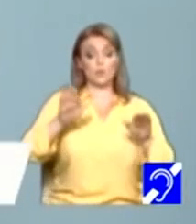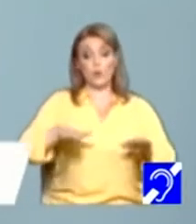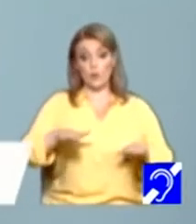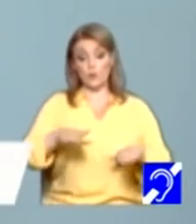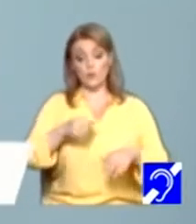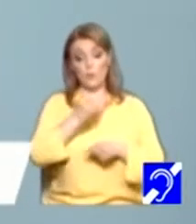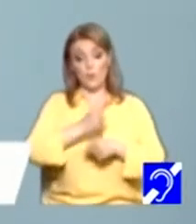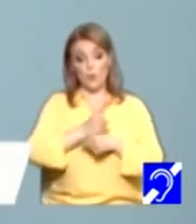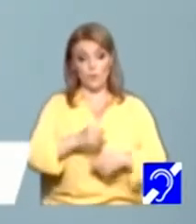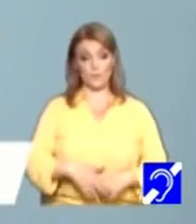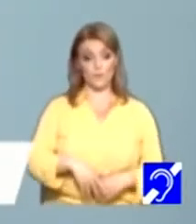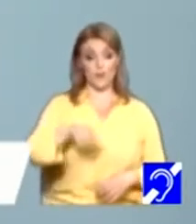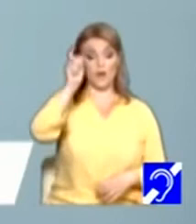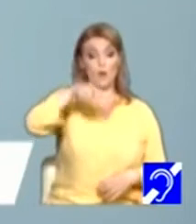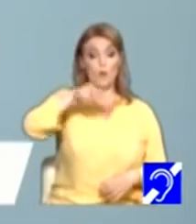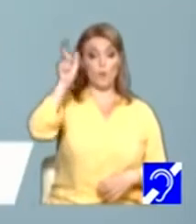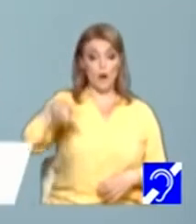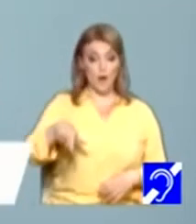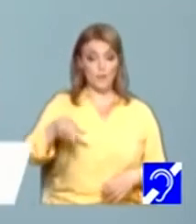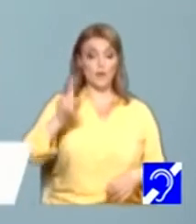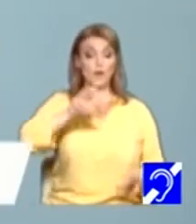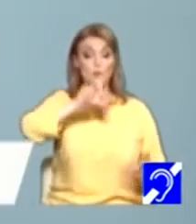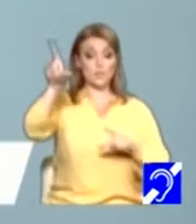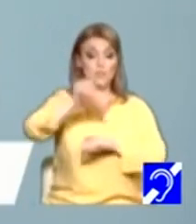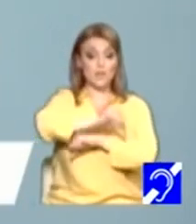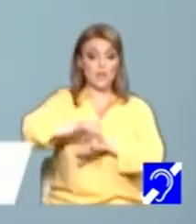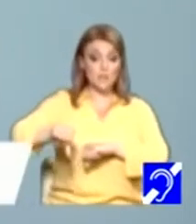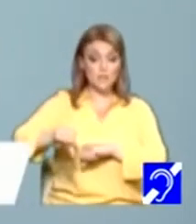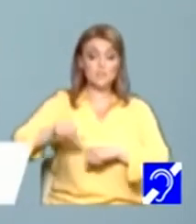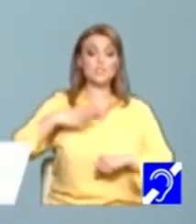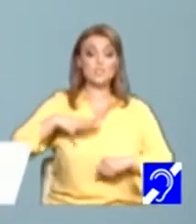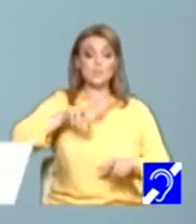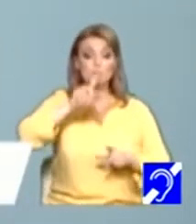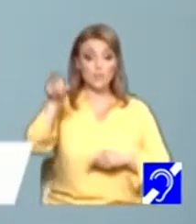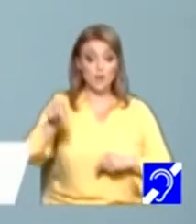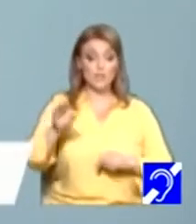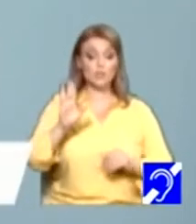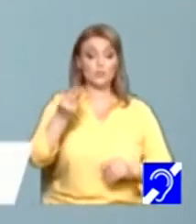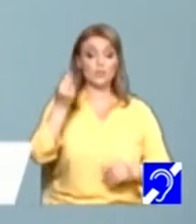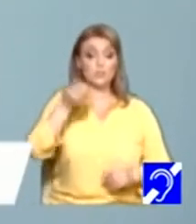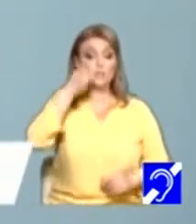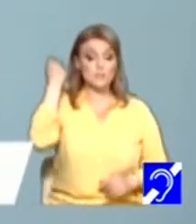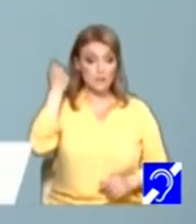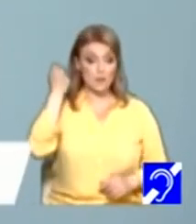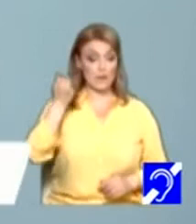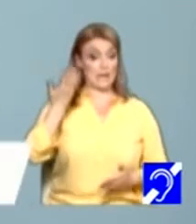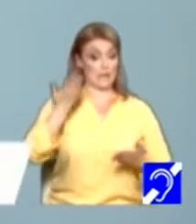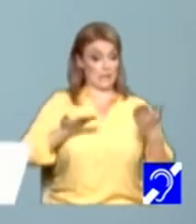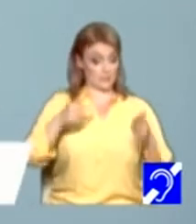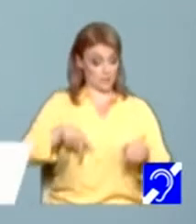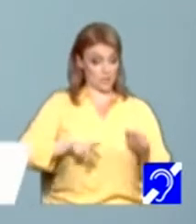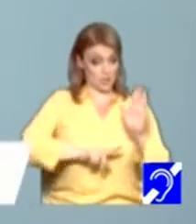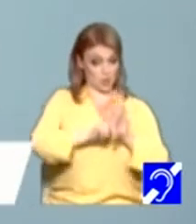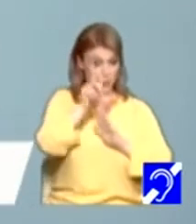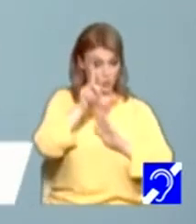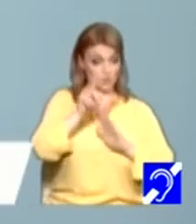plecați de după hotare, ei pleacă după surse de existență. Dacă noi restructurizăm economia noastră pentru a garanta